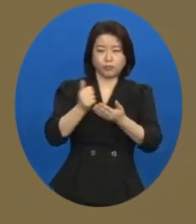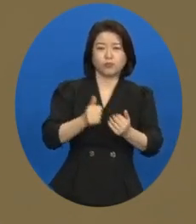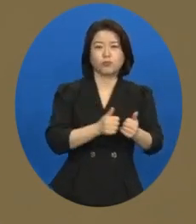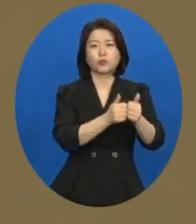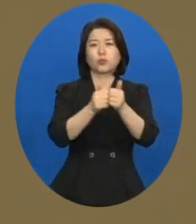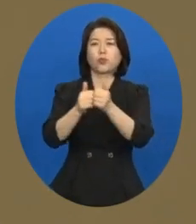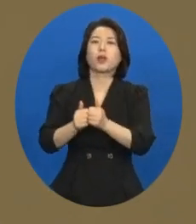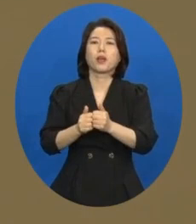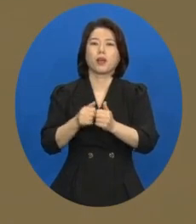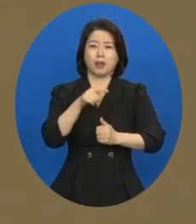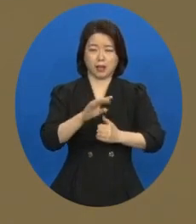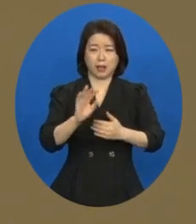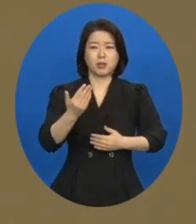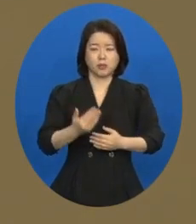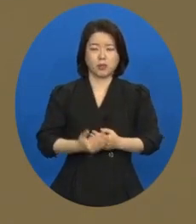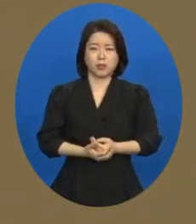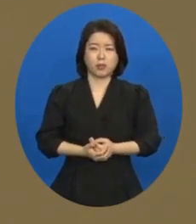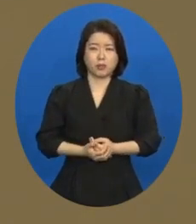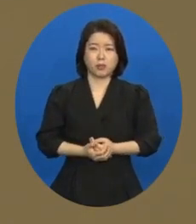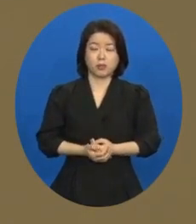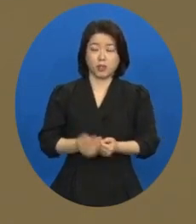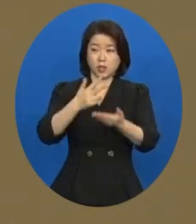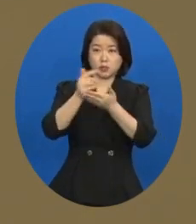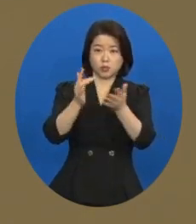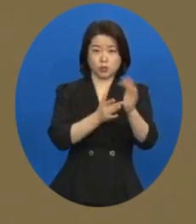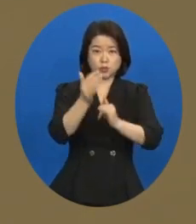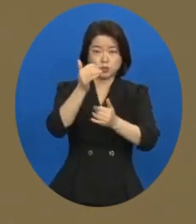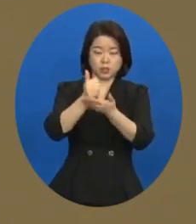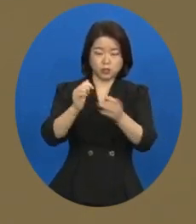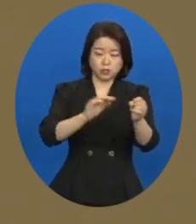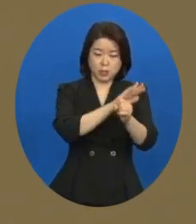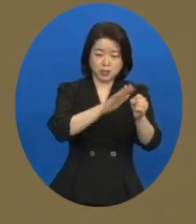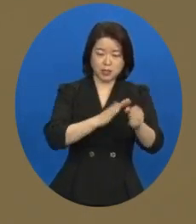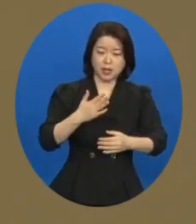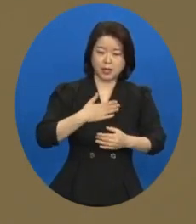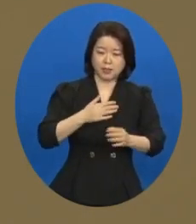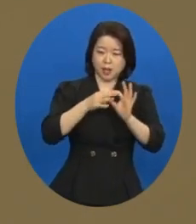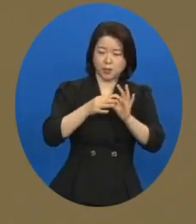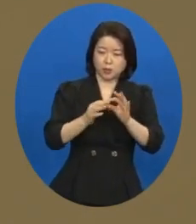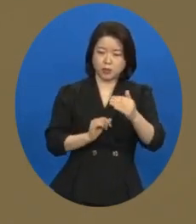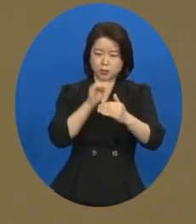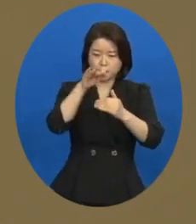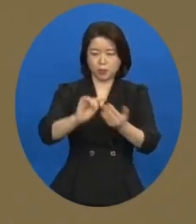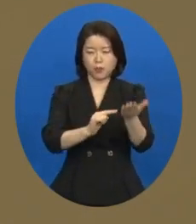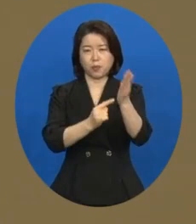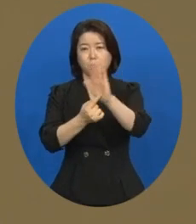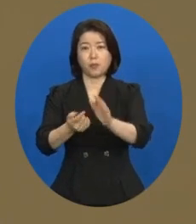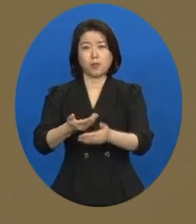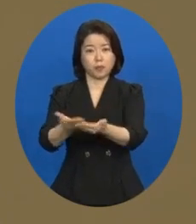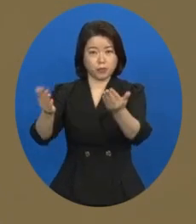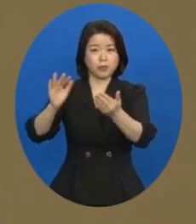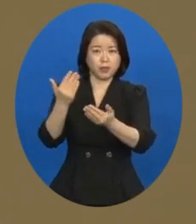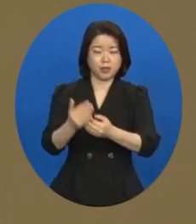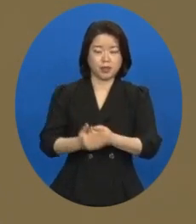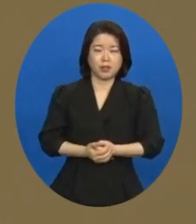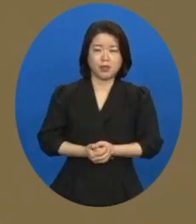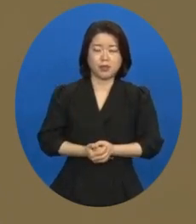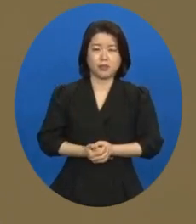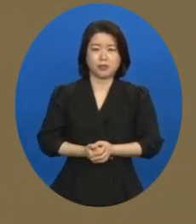동행하는 것입니다. 주 예수님의 사랑이 나를 통해서 흘러나오게 되는 거죠.